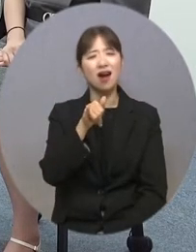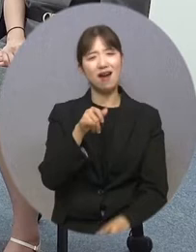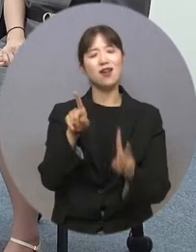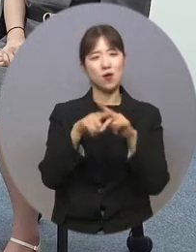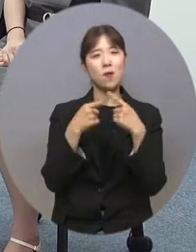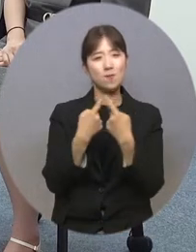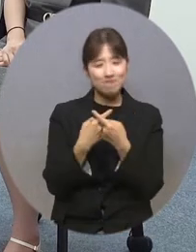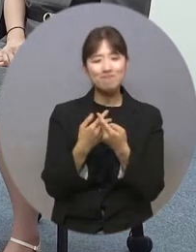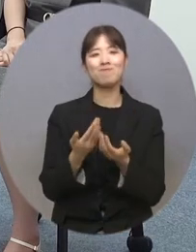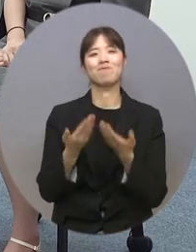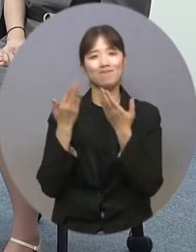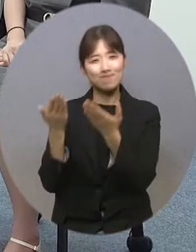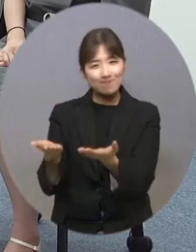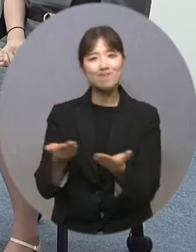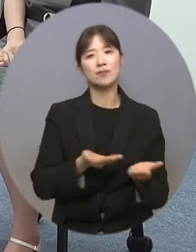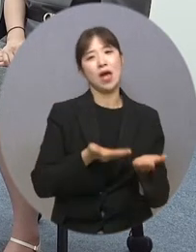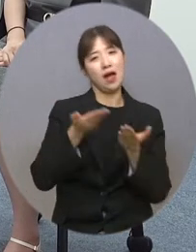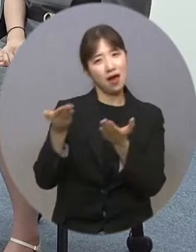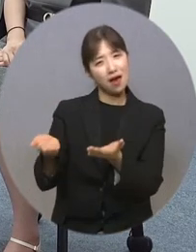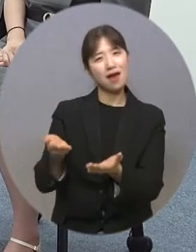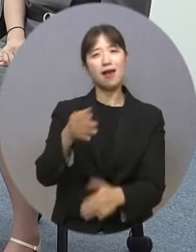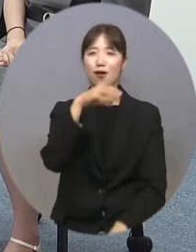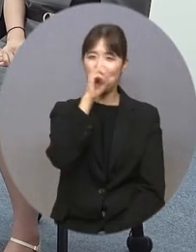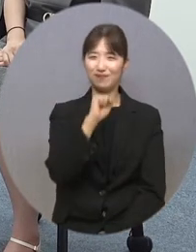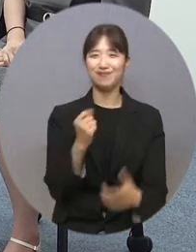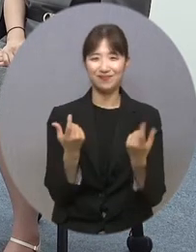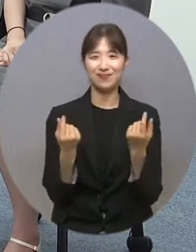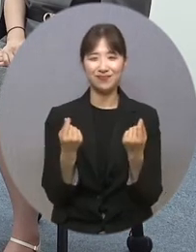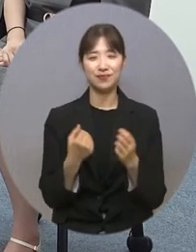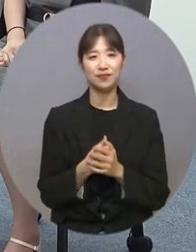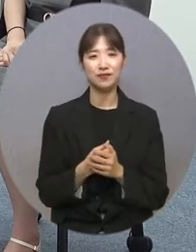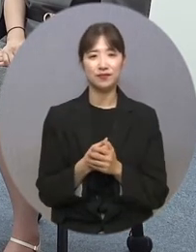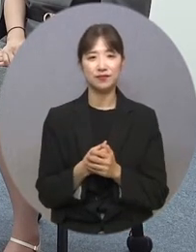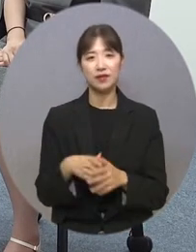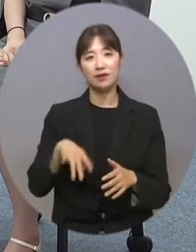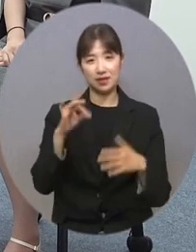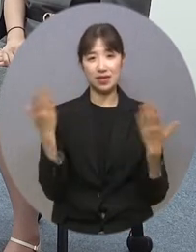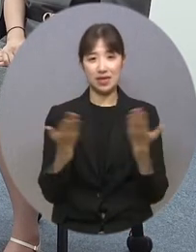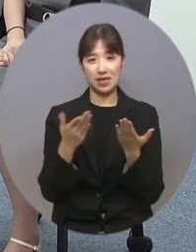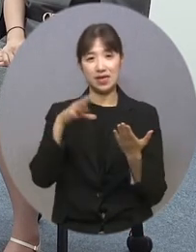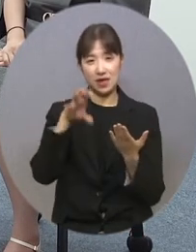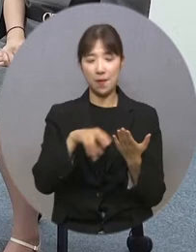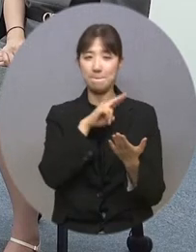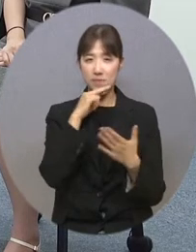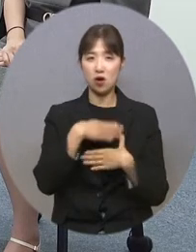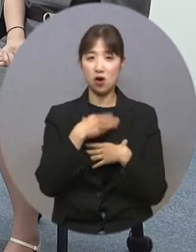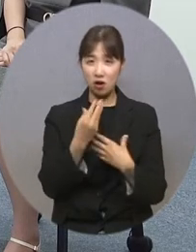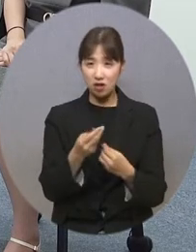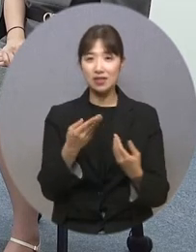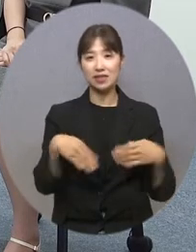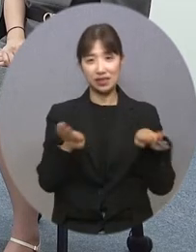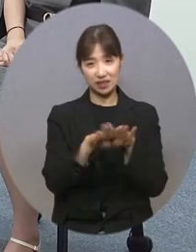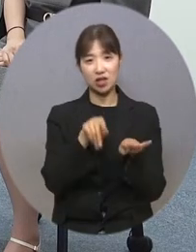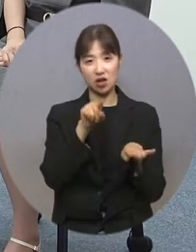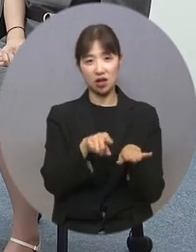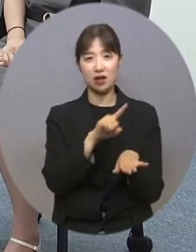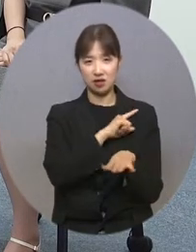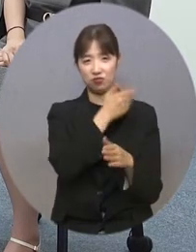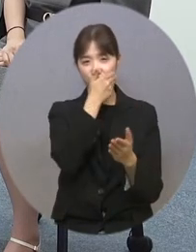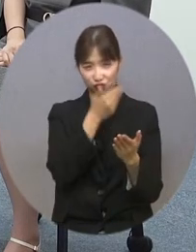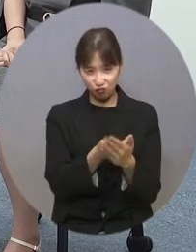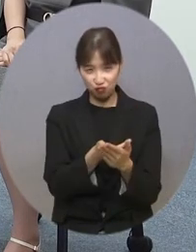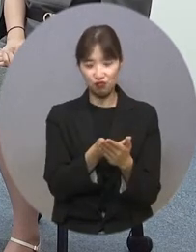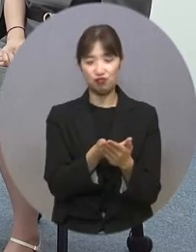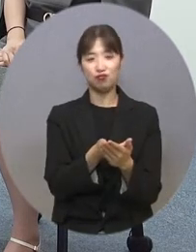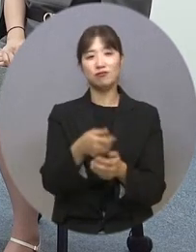이해하고 또 인식을 같이 하시는 것도 중요한 것 같습니다 일단 직장에서 의 편인 적인 부분이 가장 중요한